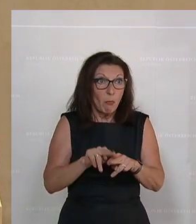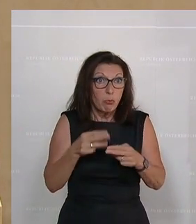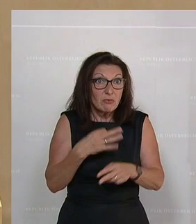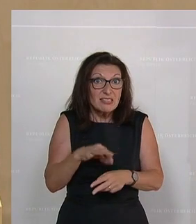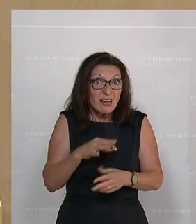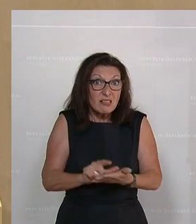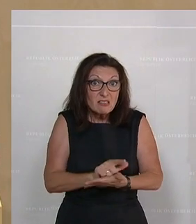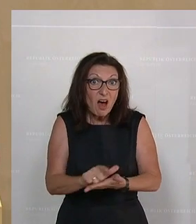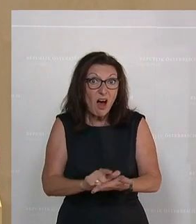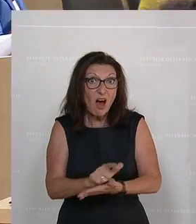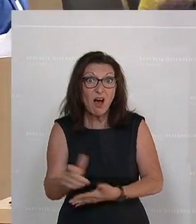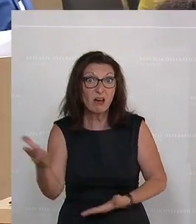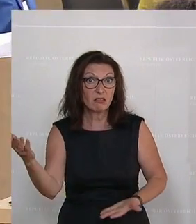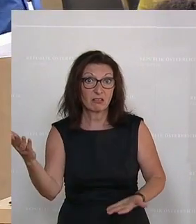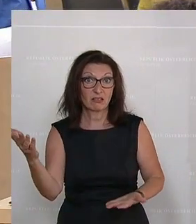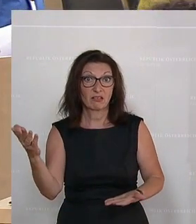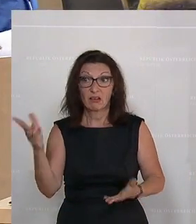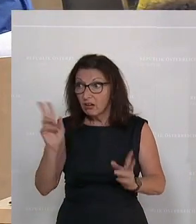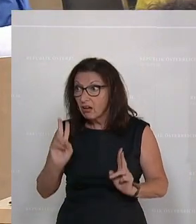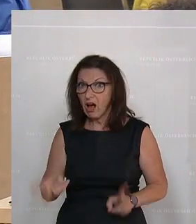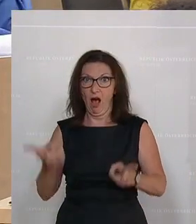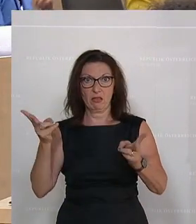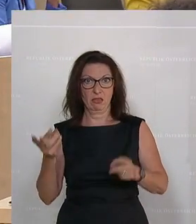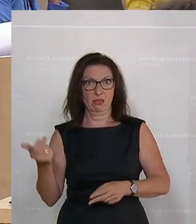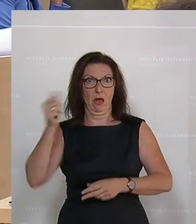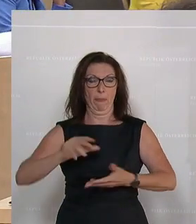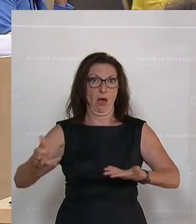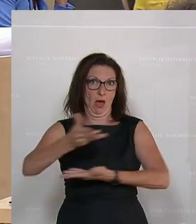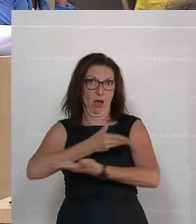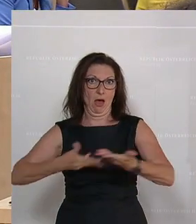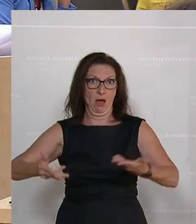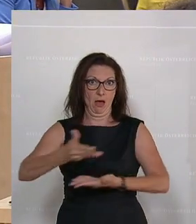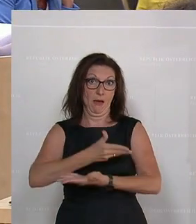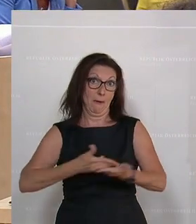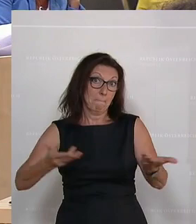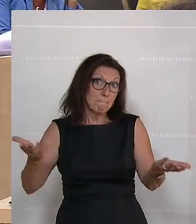hat sich der diskussion in diesem wohnhaus zu stellen